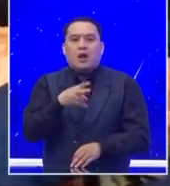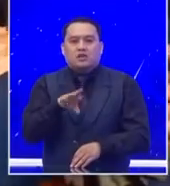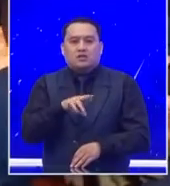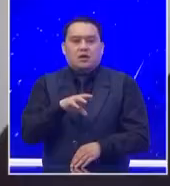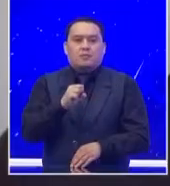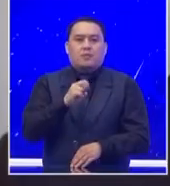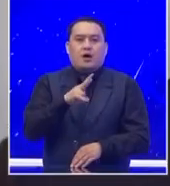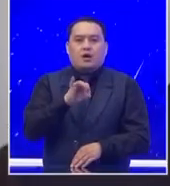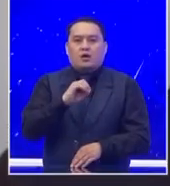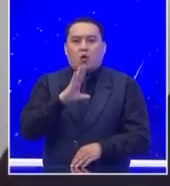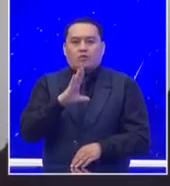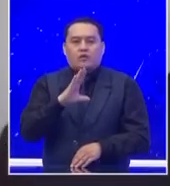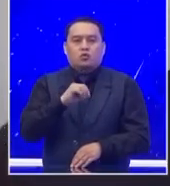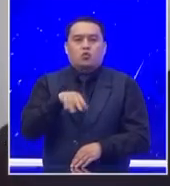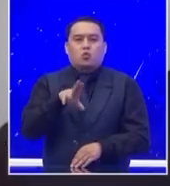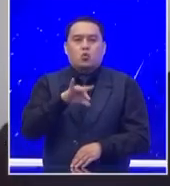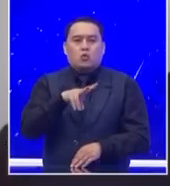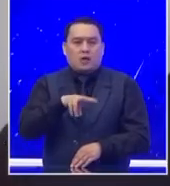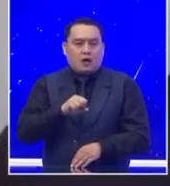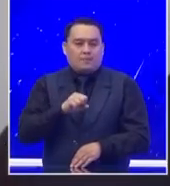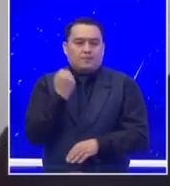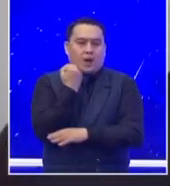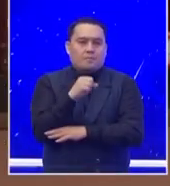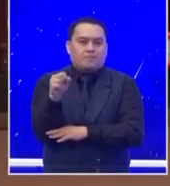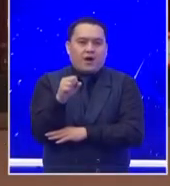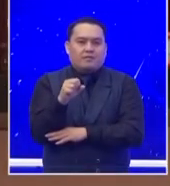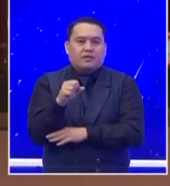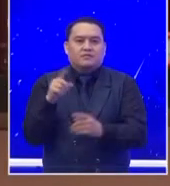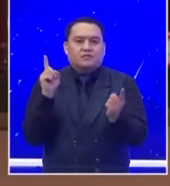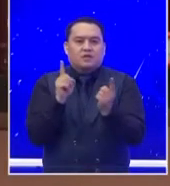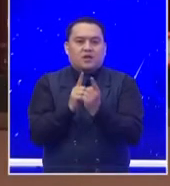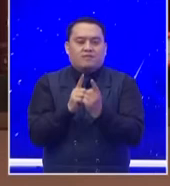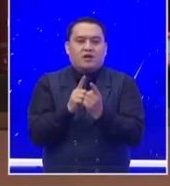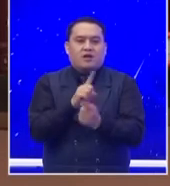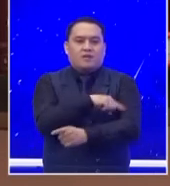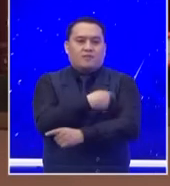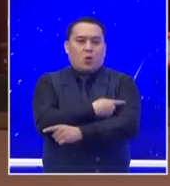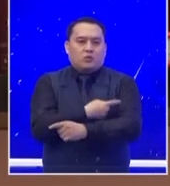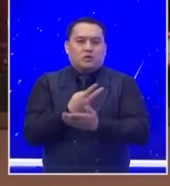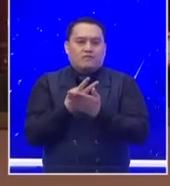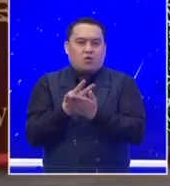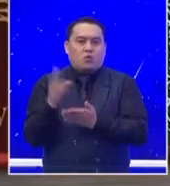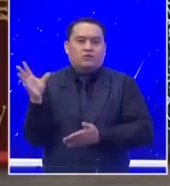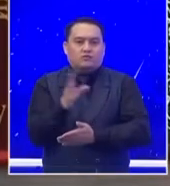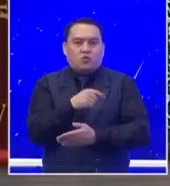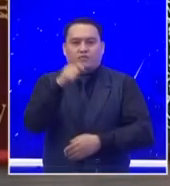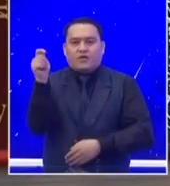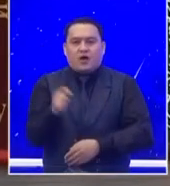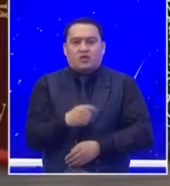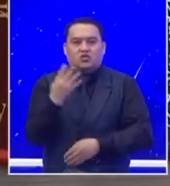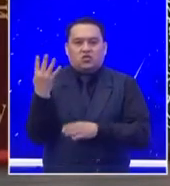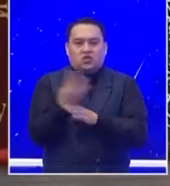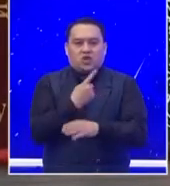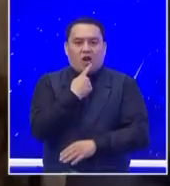Орла, Харькова, Пскова, Тулы и Риги. Победу Кучерхан Алимбаев встретил в госпитале Кёнигсберге. За всю войну он получил